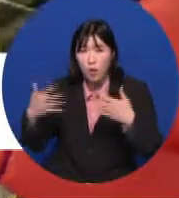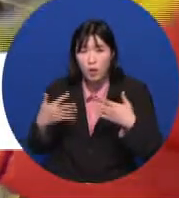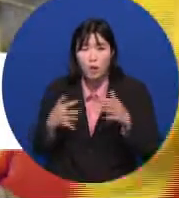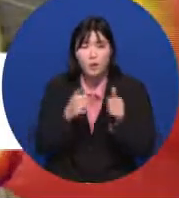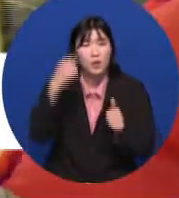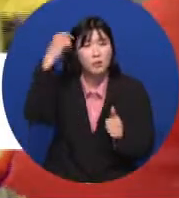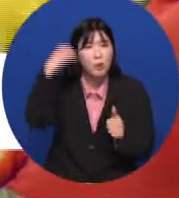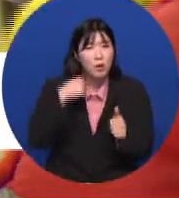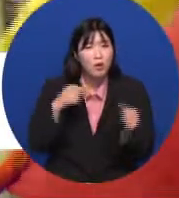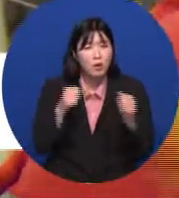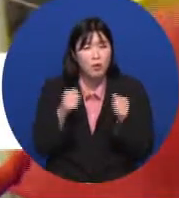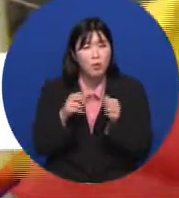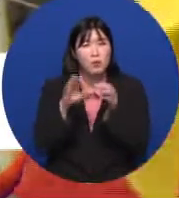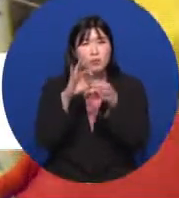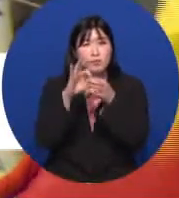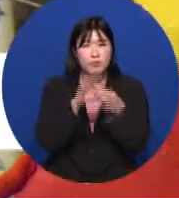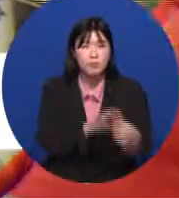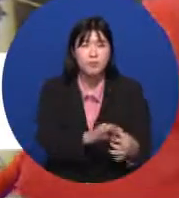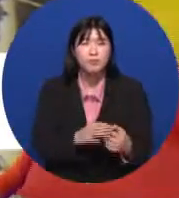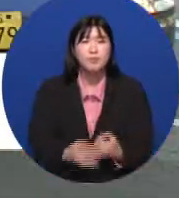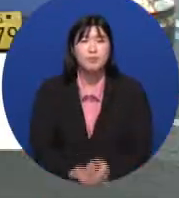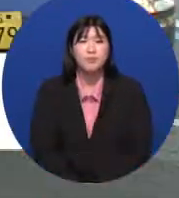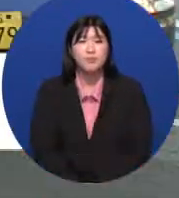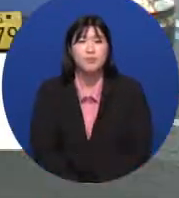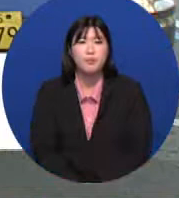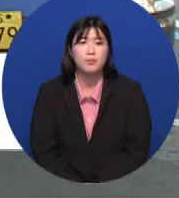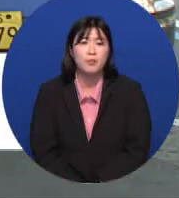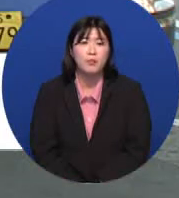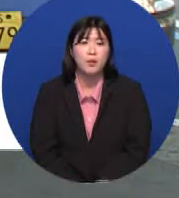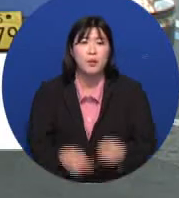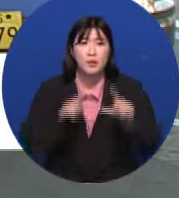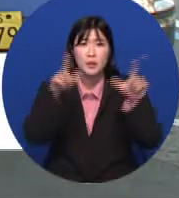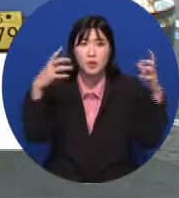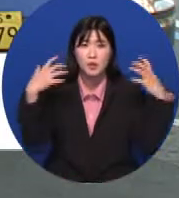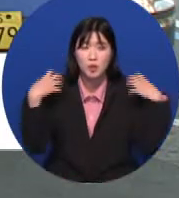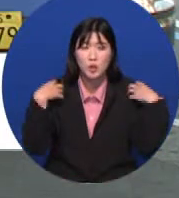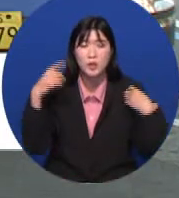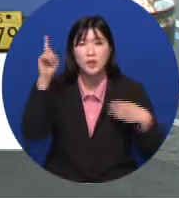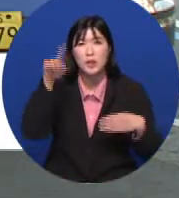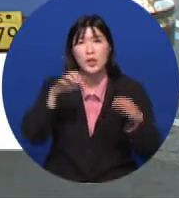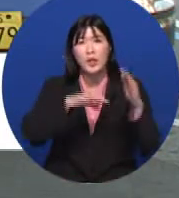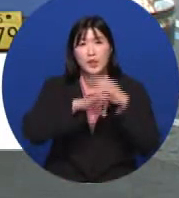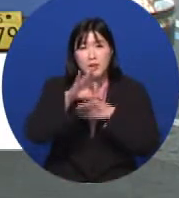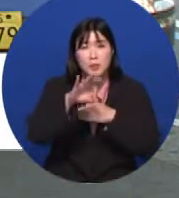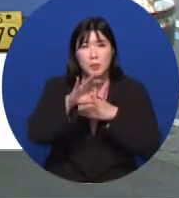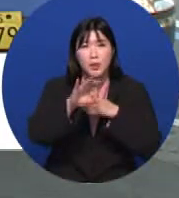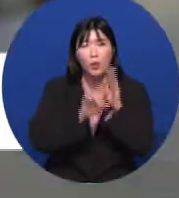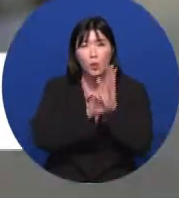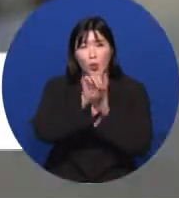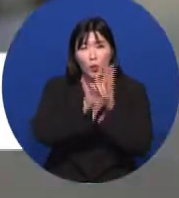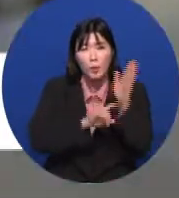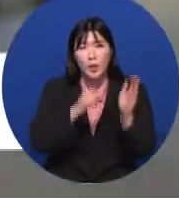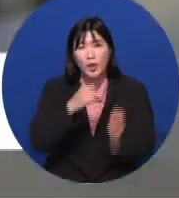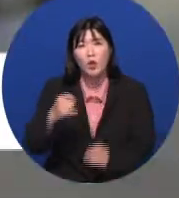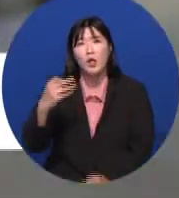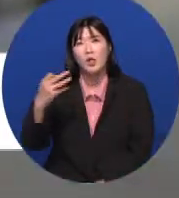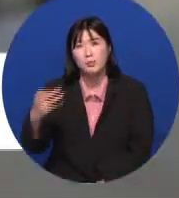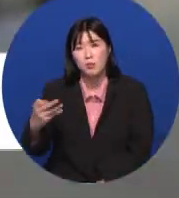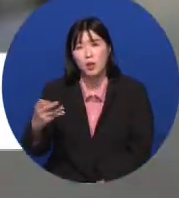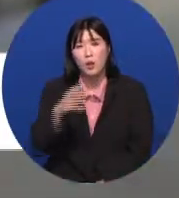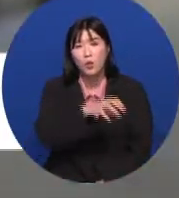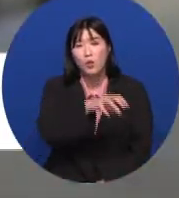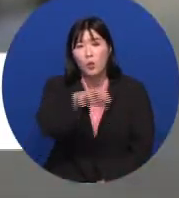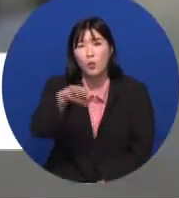체감온도는 더 낮았습니다 대전 지방 기상청은 내일 일부지역 아침 기운이 영하 13도 까지